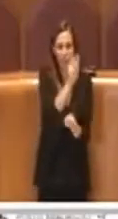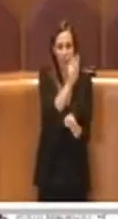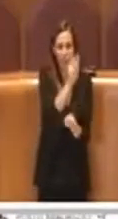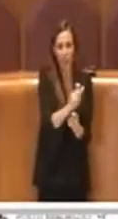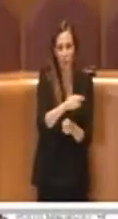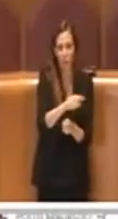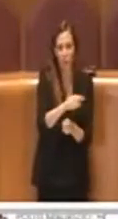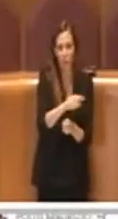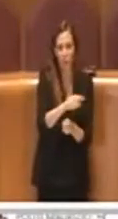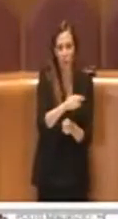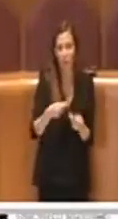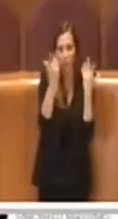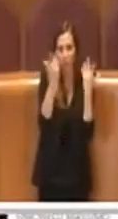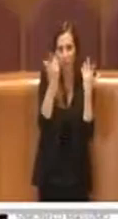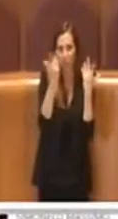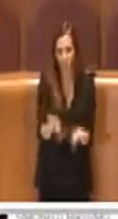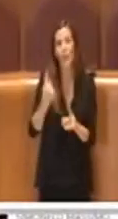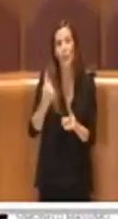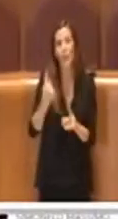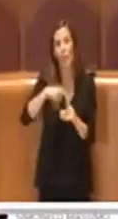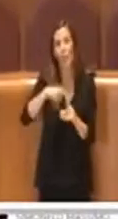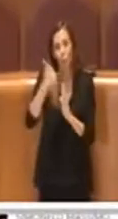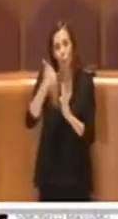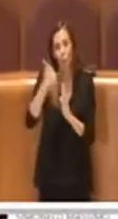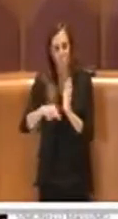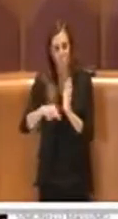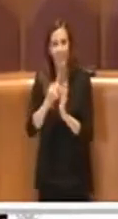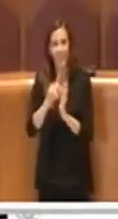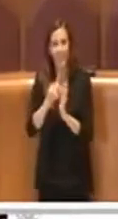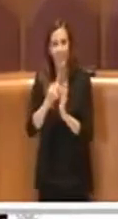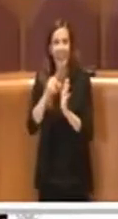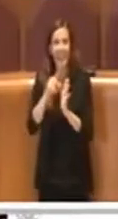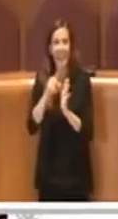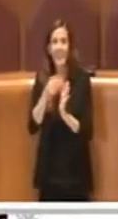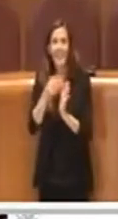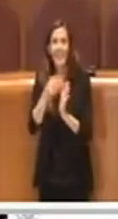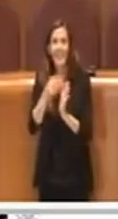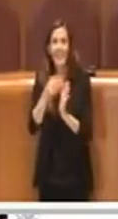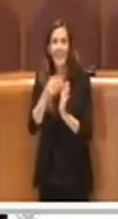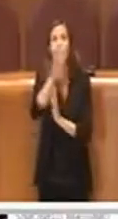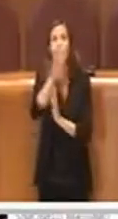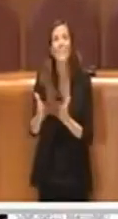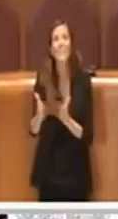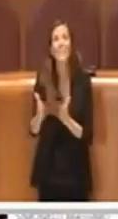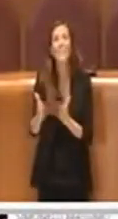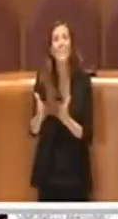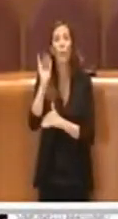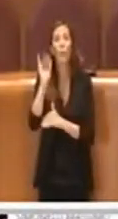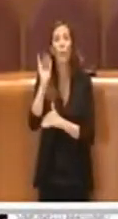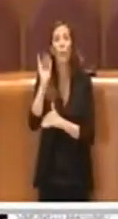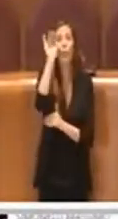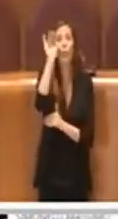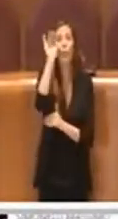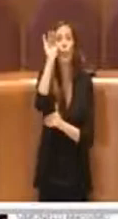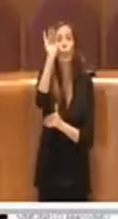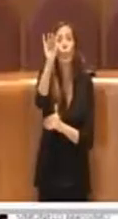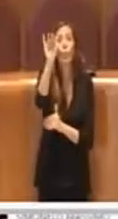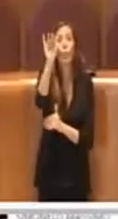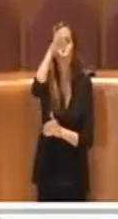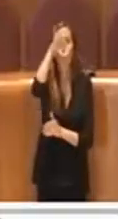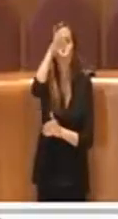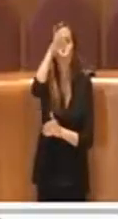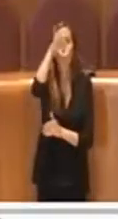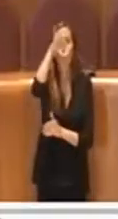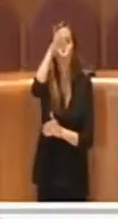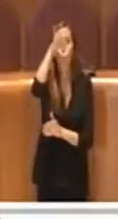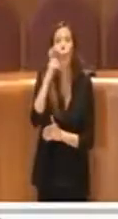deliberato in ultimo parlere parliamo del futuro del piano di settore su quello che sarà il futuro del punto verde